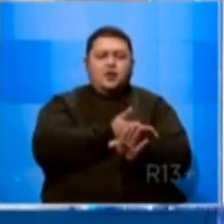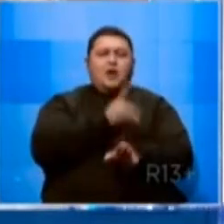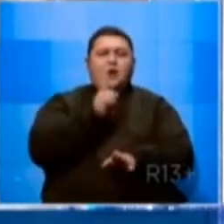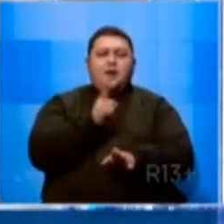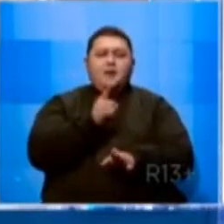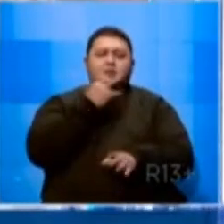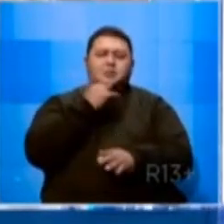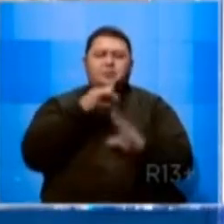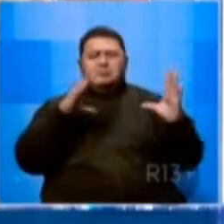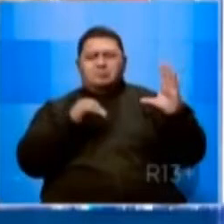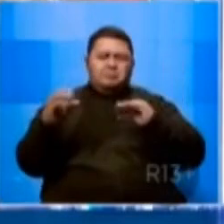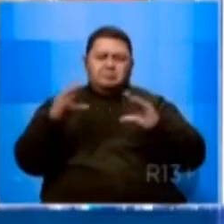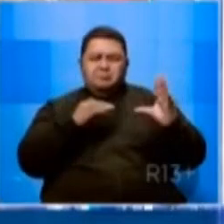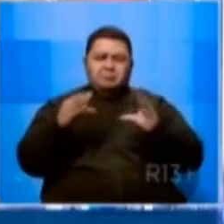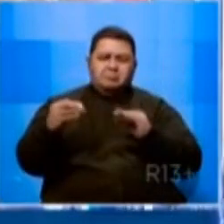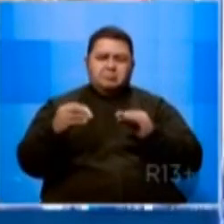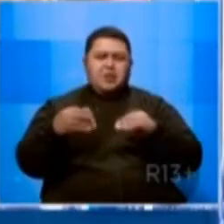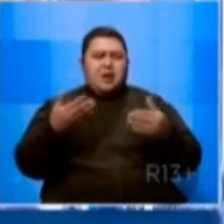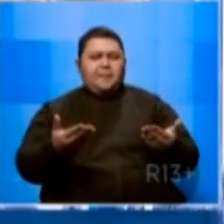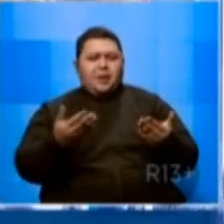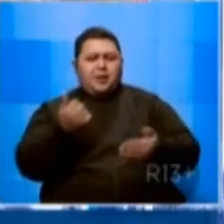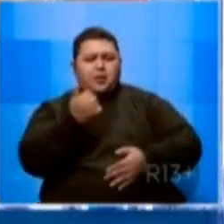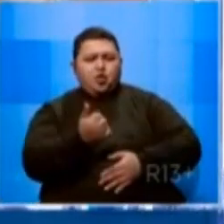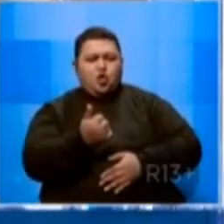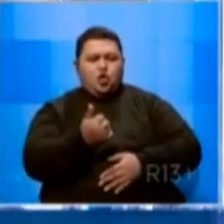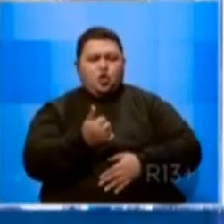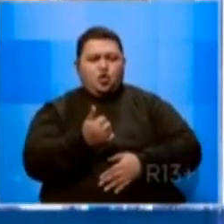pro kontra antara Apakah betul